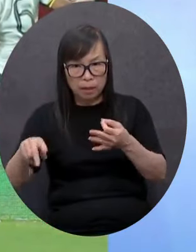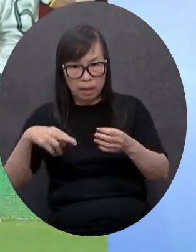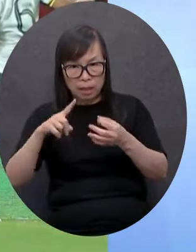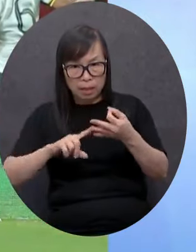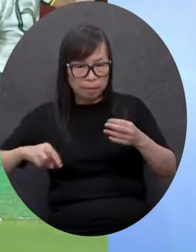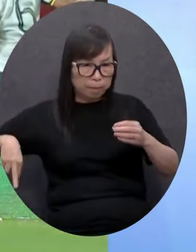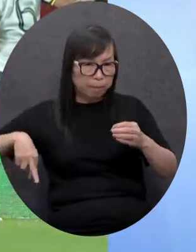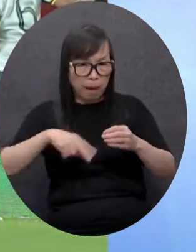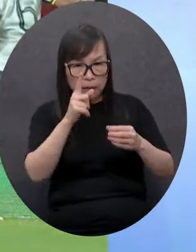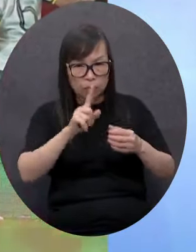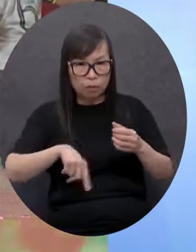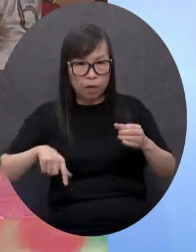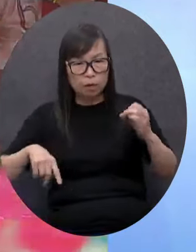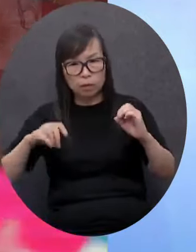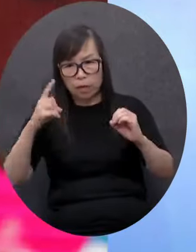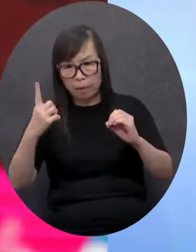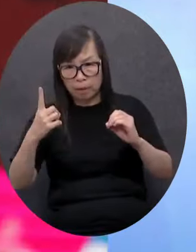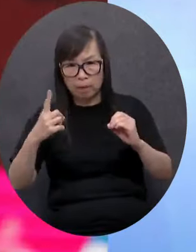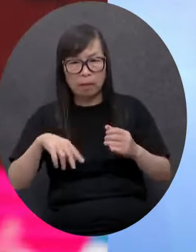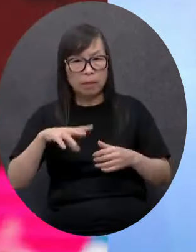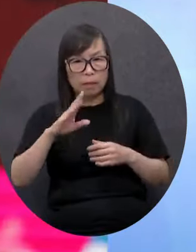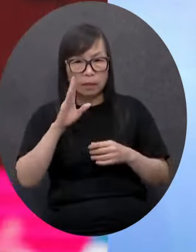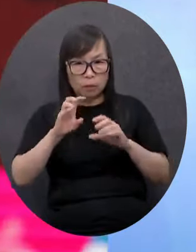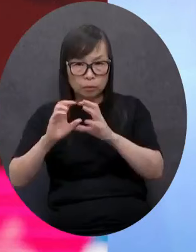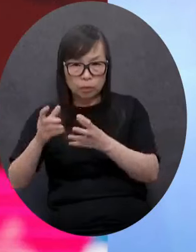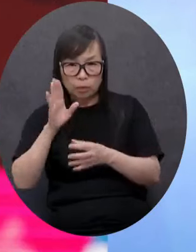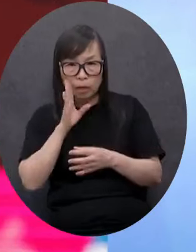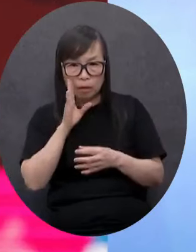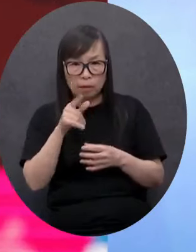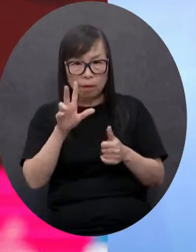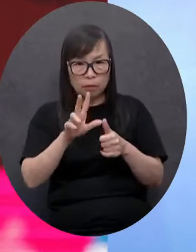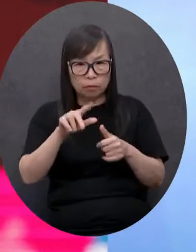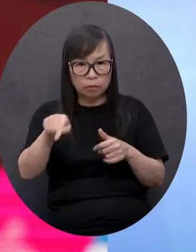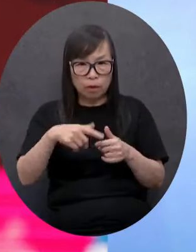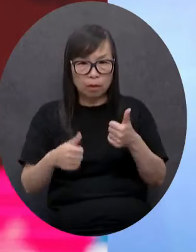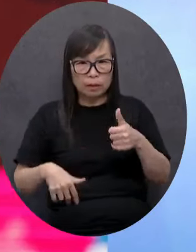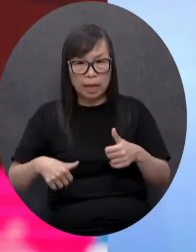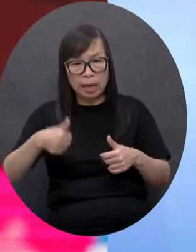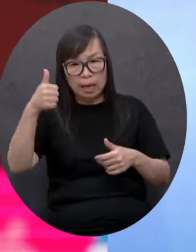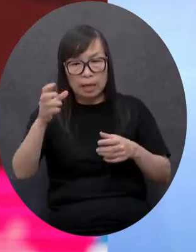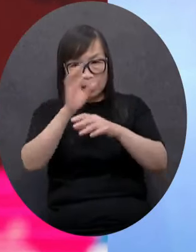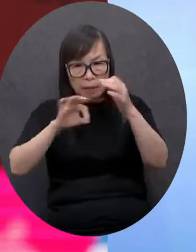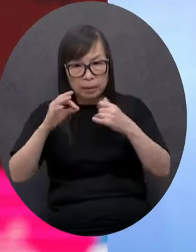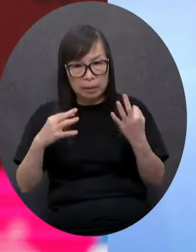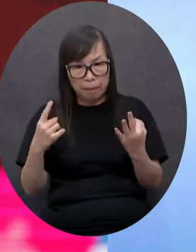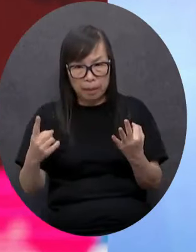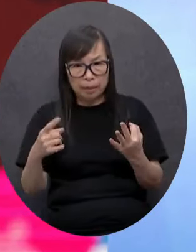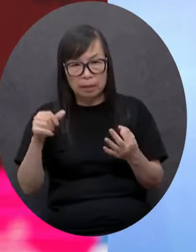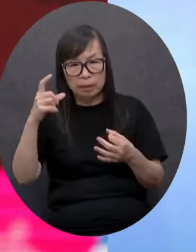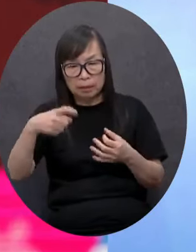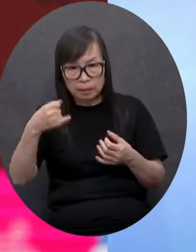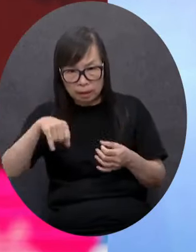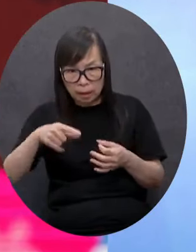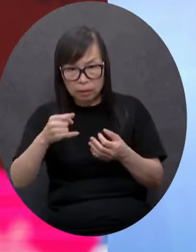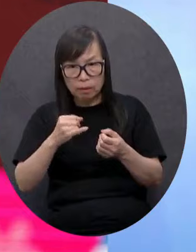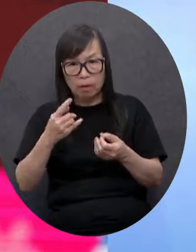射入，最后输0-1。但因为同组的泰国在主场只能够赢新加坡3-1，得失球差同国足一